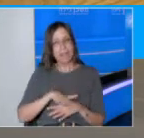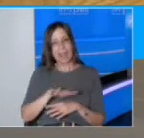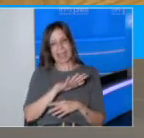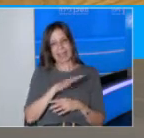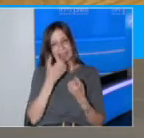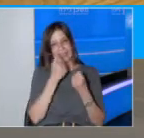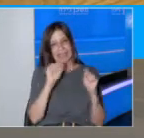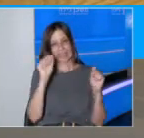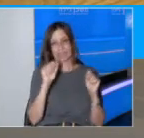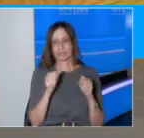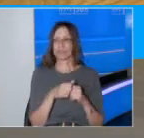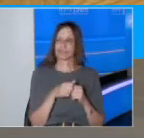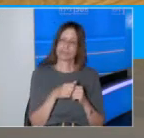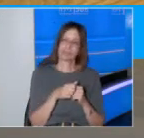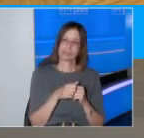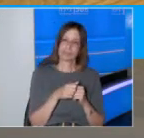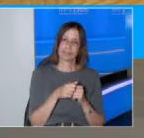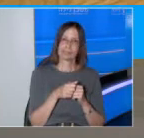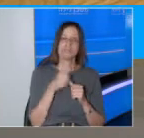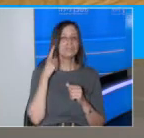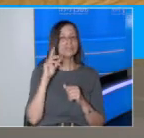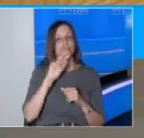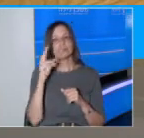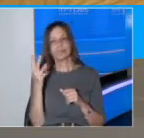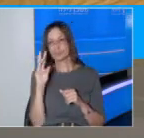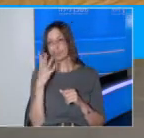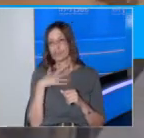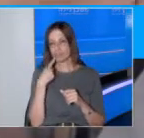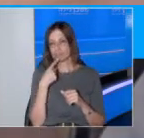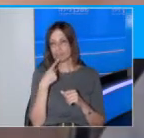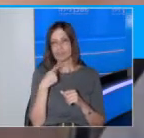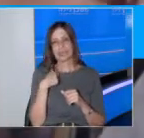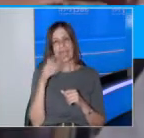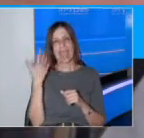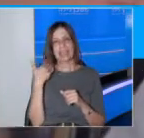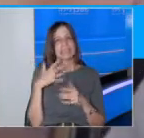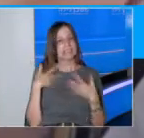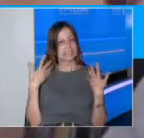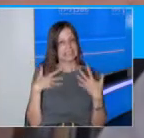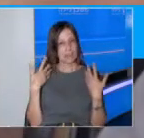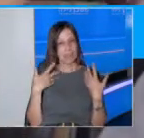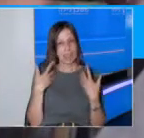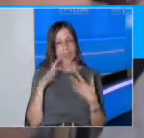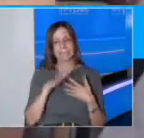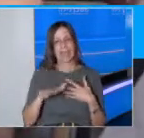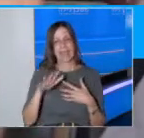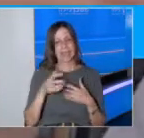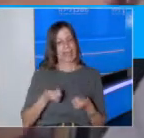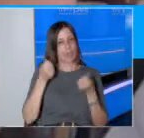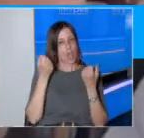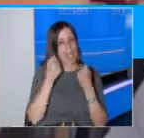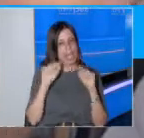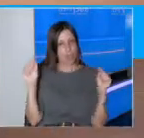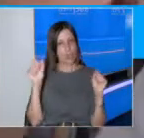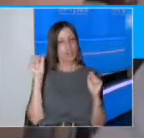את הדברים שלך הבנו, אני רוצה לשמוע מה שמואל אומר על העניין הזה. אני מאוד הייתי שמח, מאוד הייתי שמח שבמערכת החינוך החילונית, אני חושב שזה